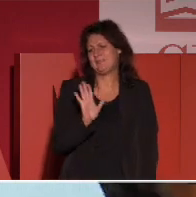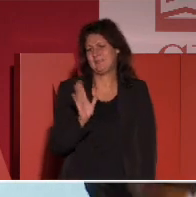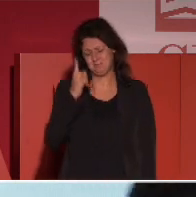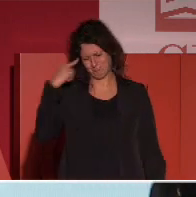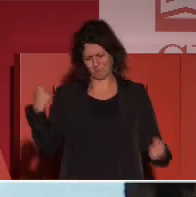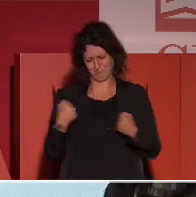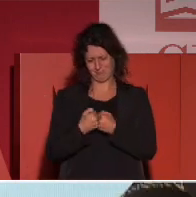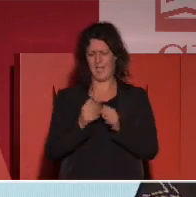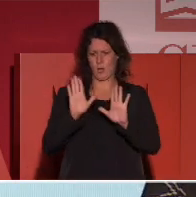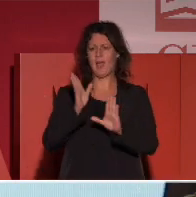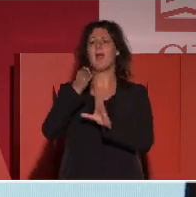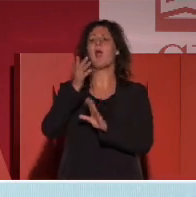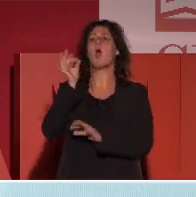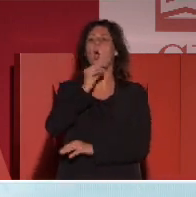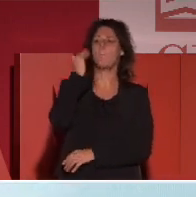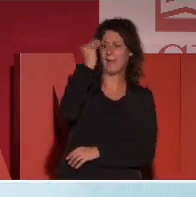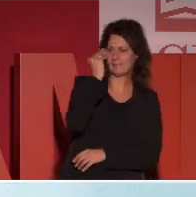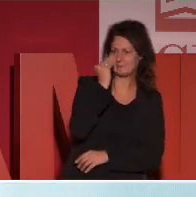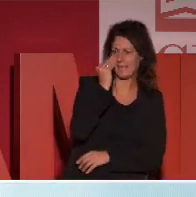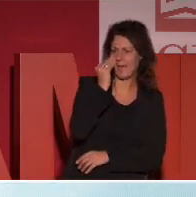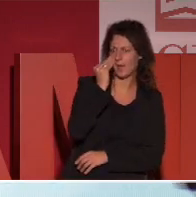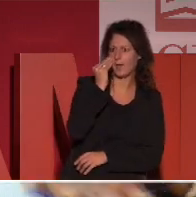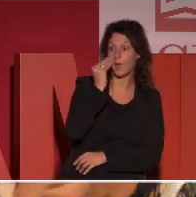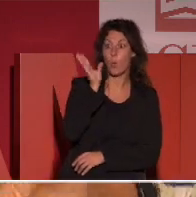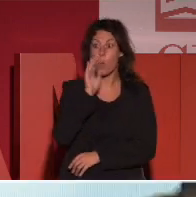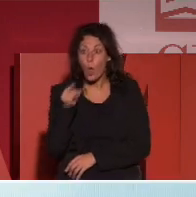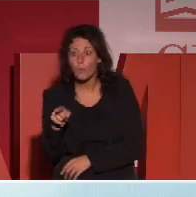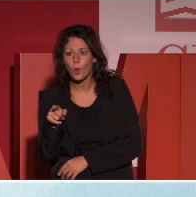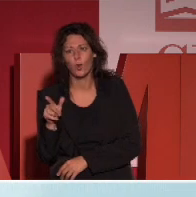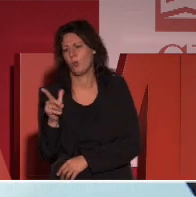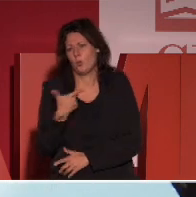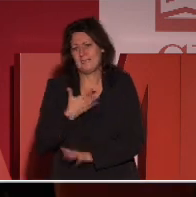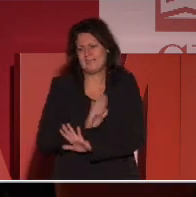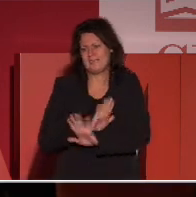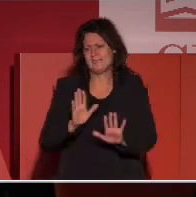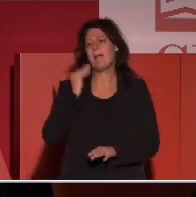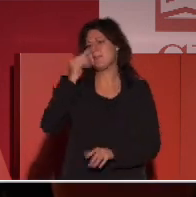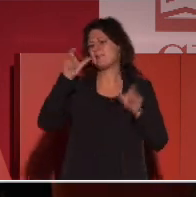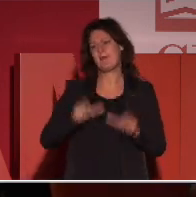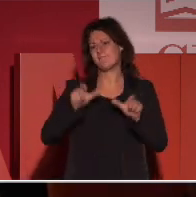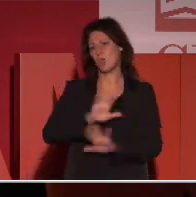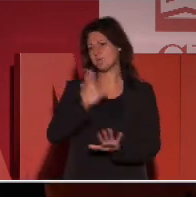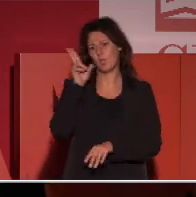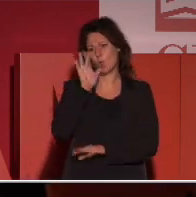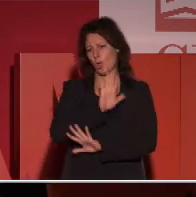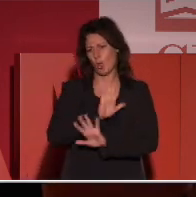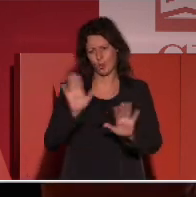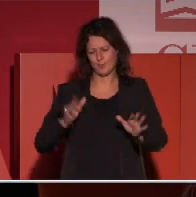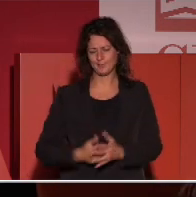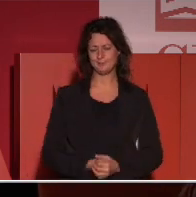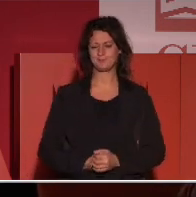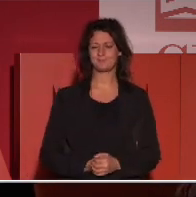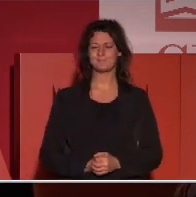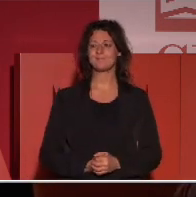maschile raramente le 29 convivono invece oggi sono stata smentita perché ho sentito davvero cose di